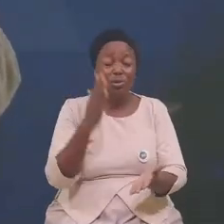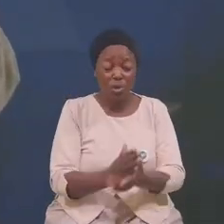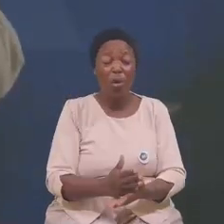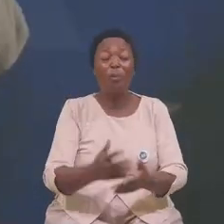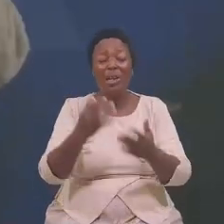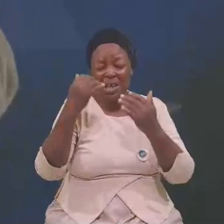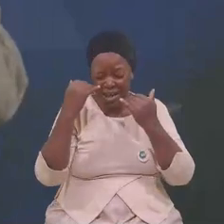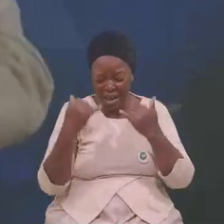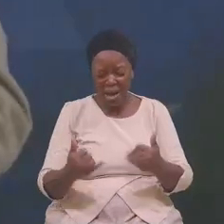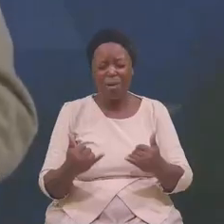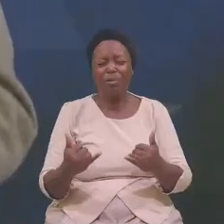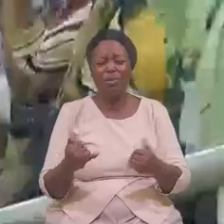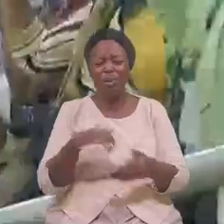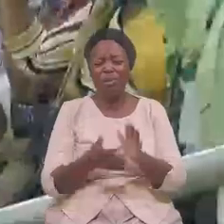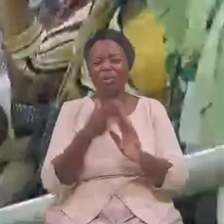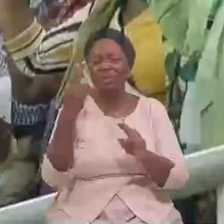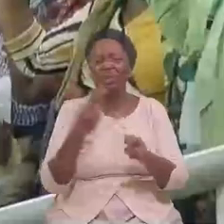maintenant.